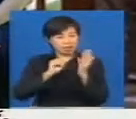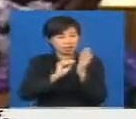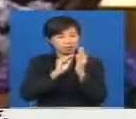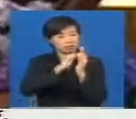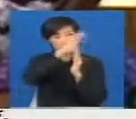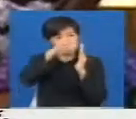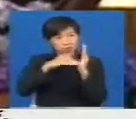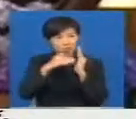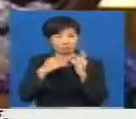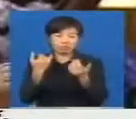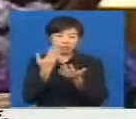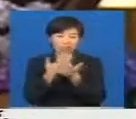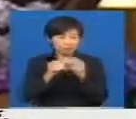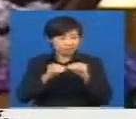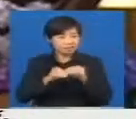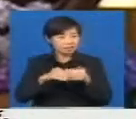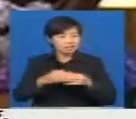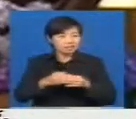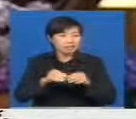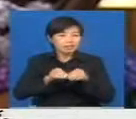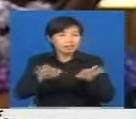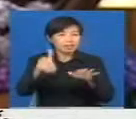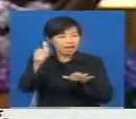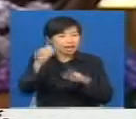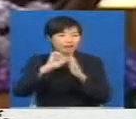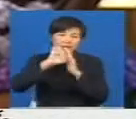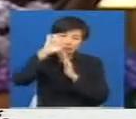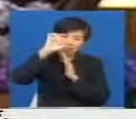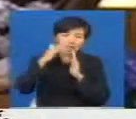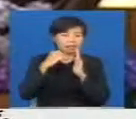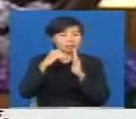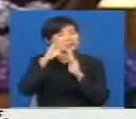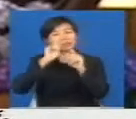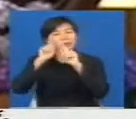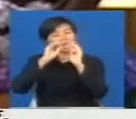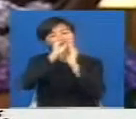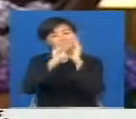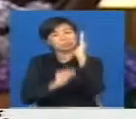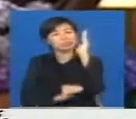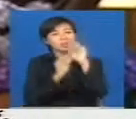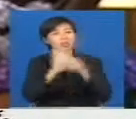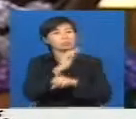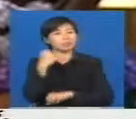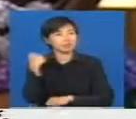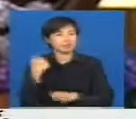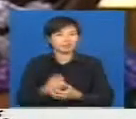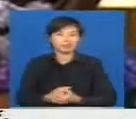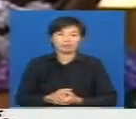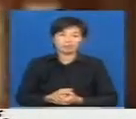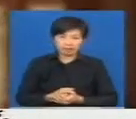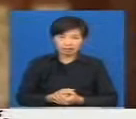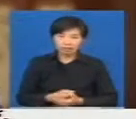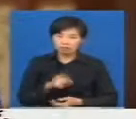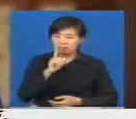ครับ นอกจากเชียงใหม่แล้วจะไปที่นู่นที่นี่จะต้องคงไปทั่วประเทศแหละครับ ครับผมซึ่งงานเริ่มมาตั้งแต่วันที่